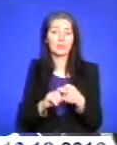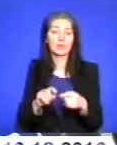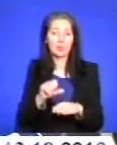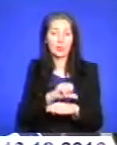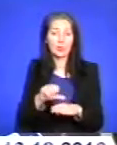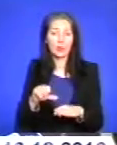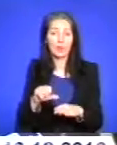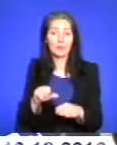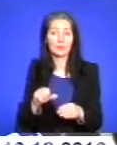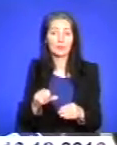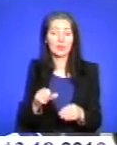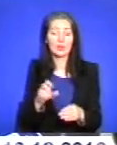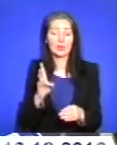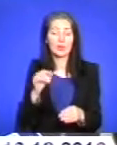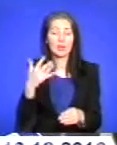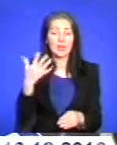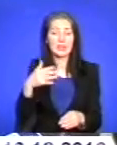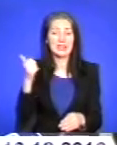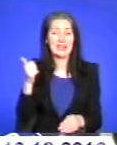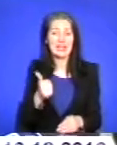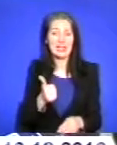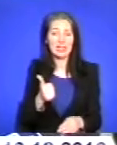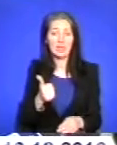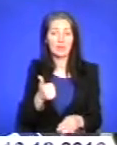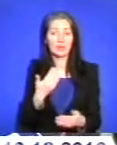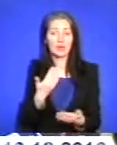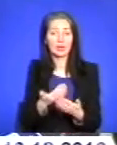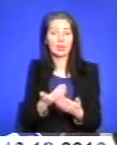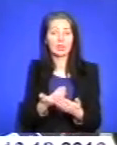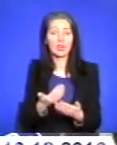епідпорогу саме на 50-й тиждень, вони